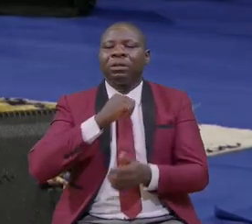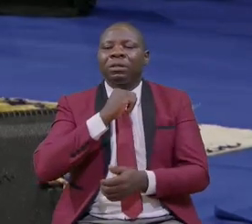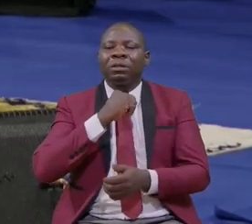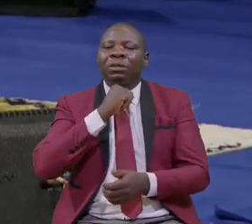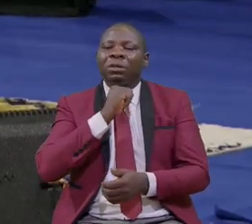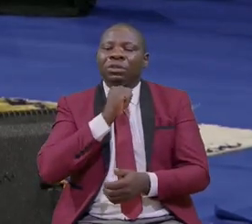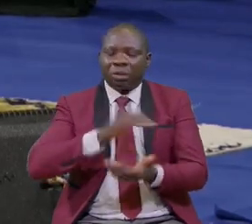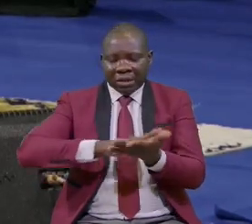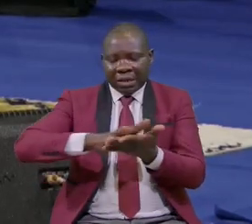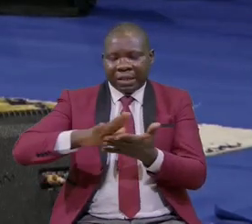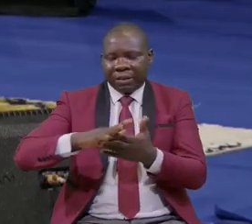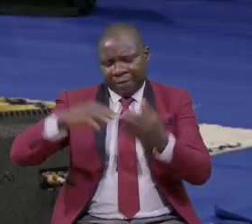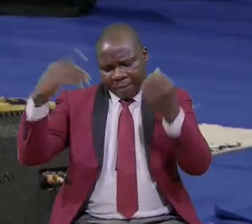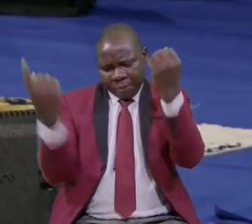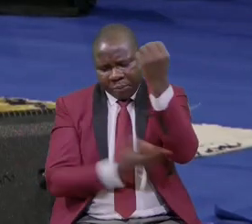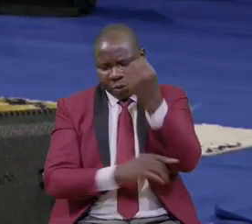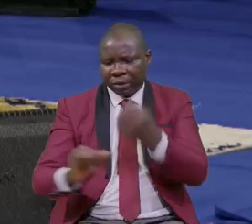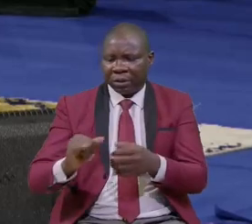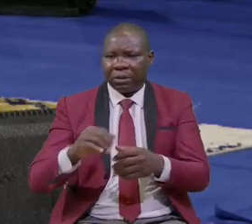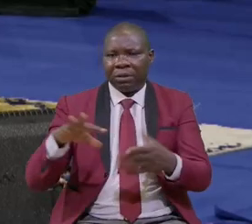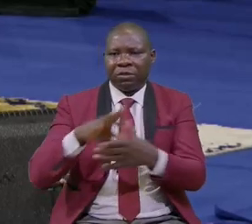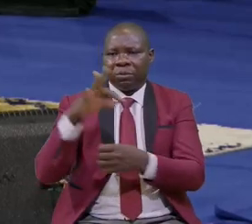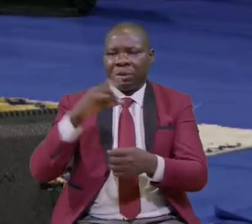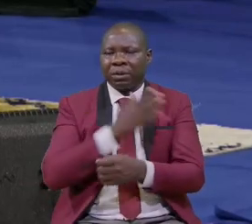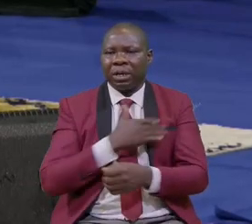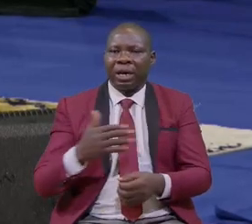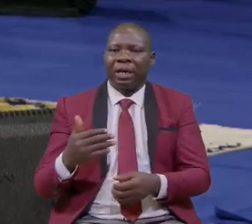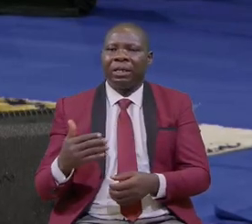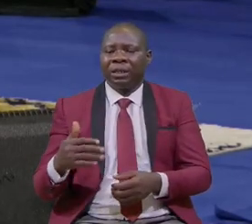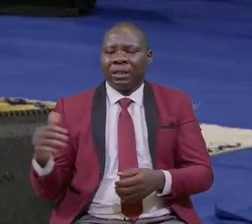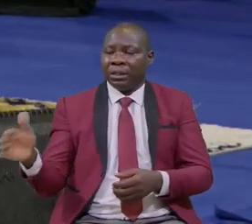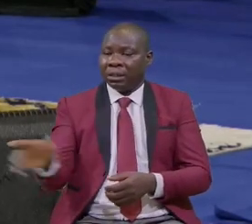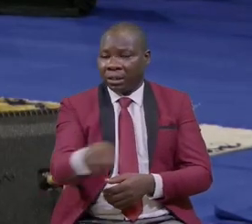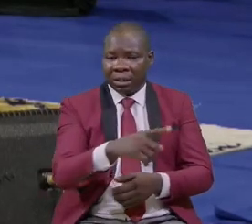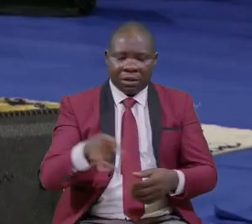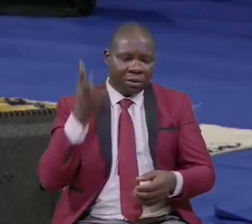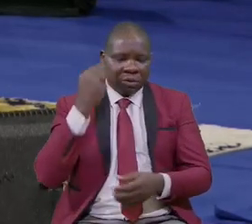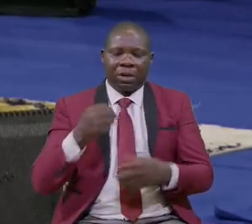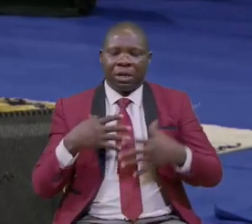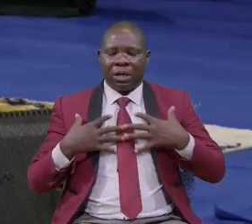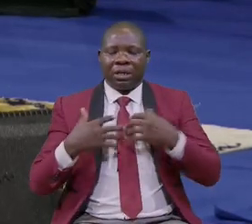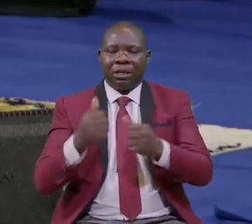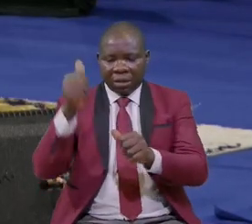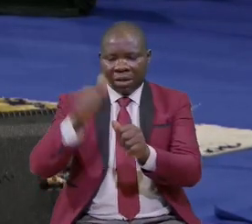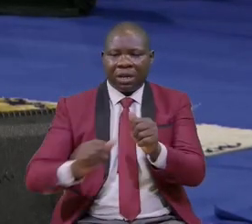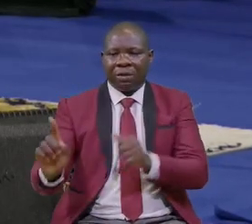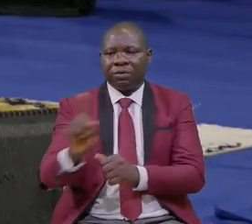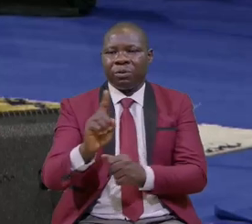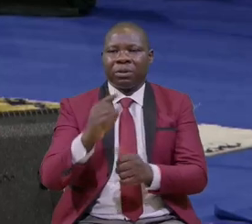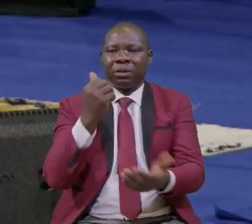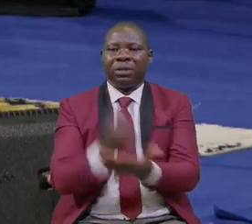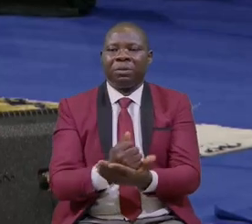par des esprits impurs. Et tous étaient guéris.